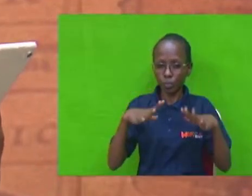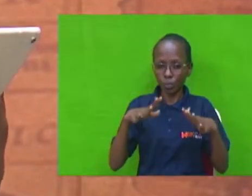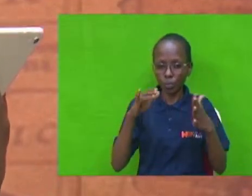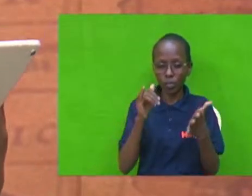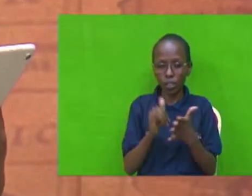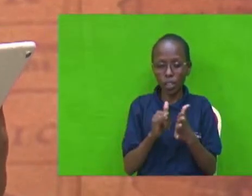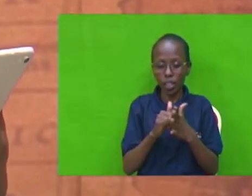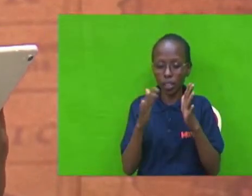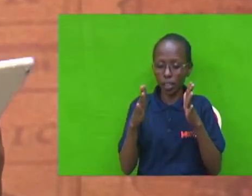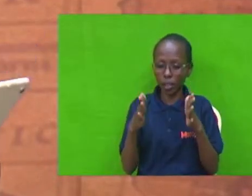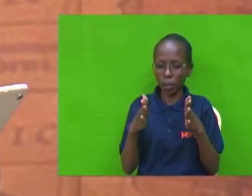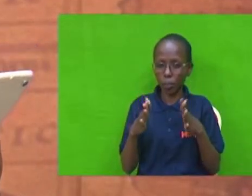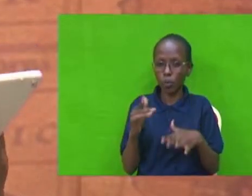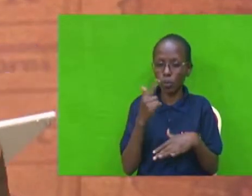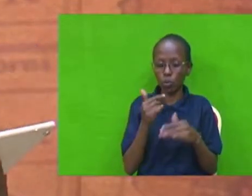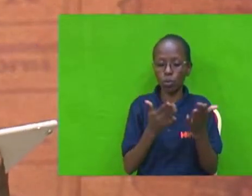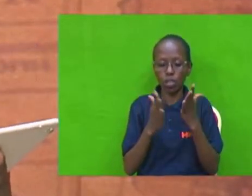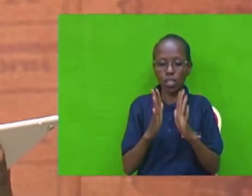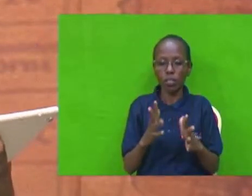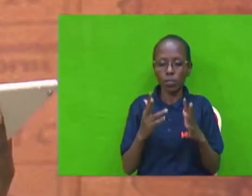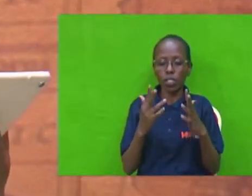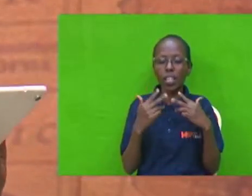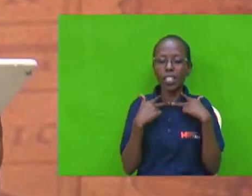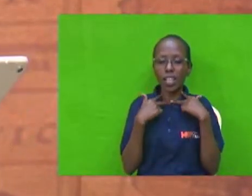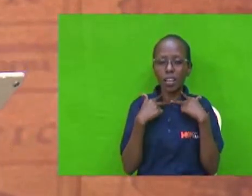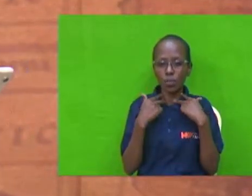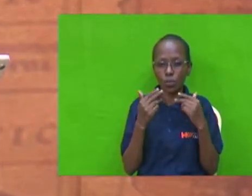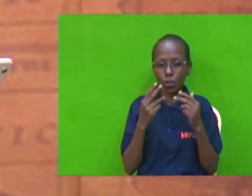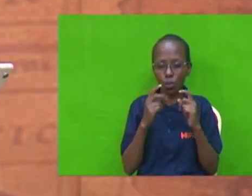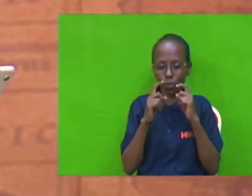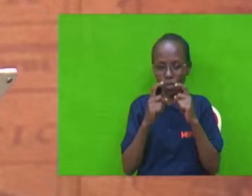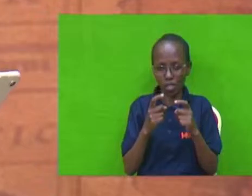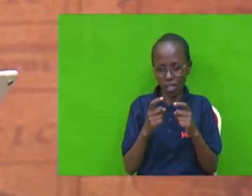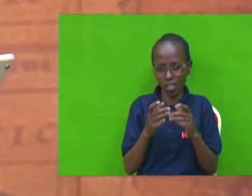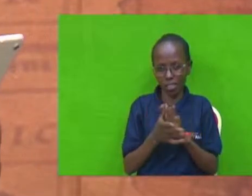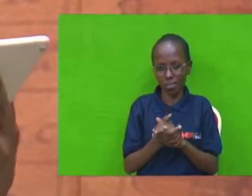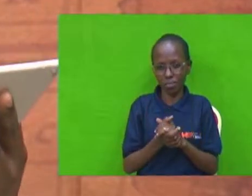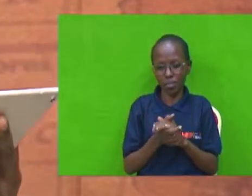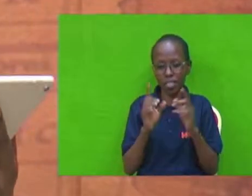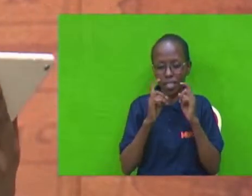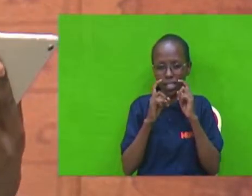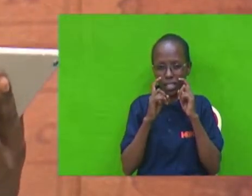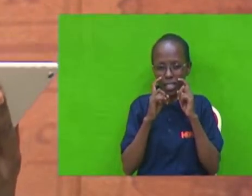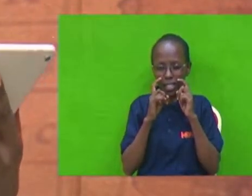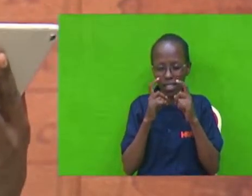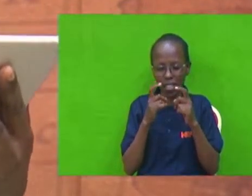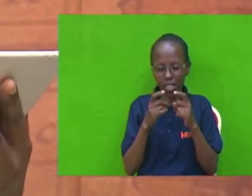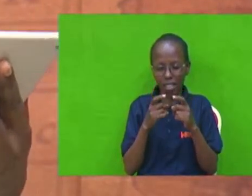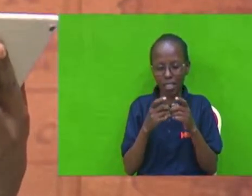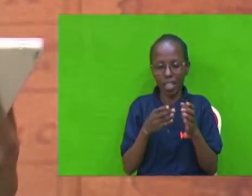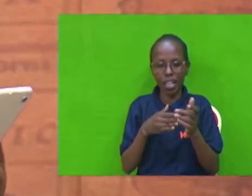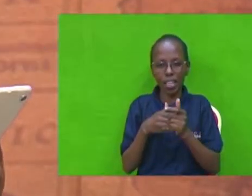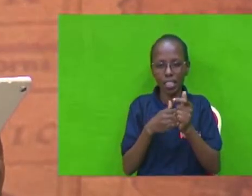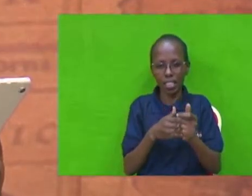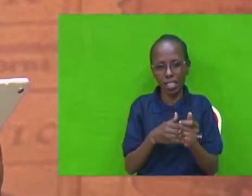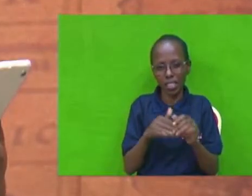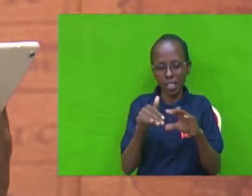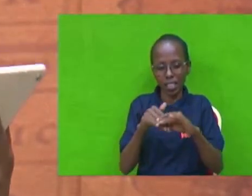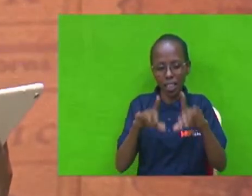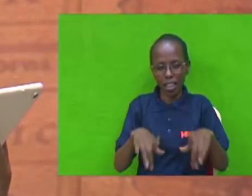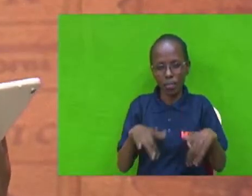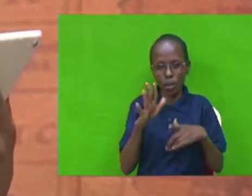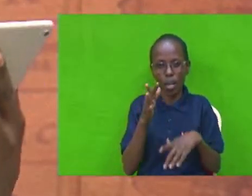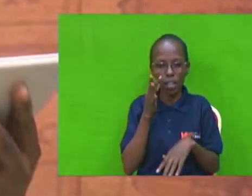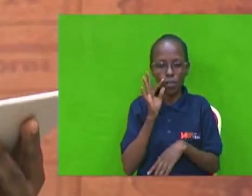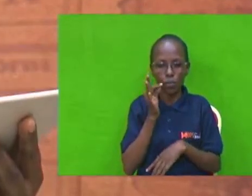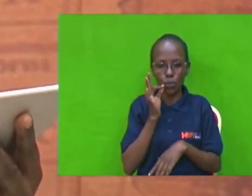ambaye ni mtumwa wa dhambi ni dhambi inaongoza maisha yake. Na matunda ya uwepo wa dhambi kwake, matunda